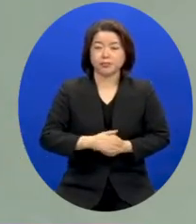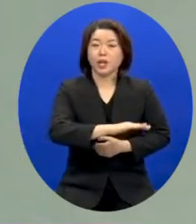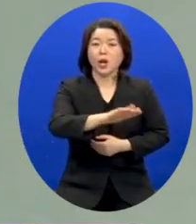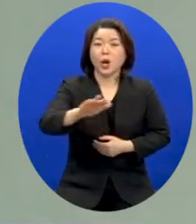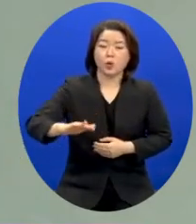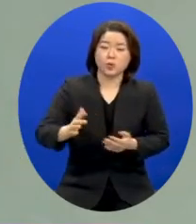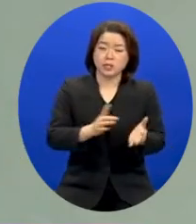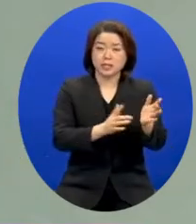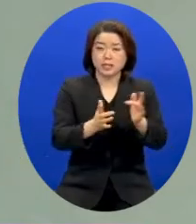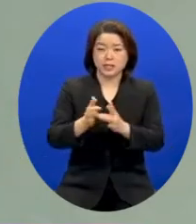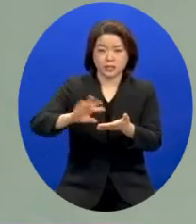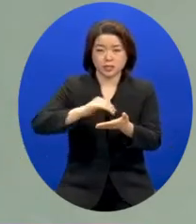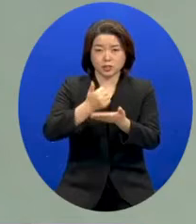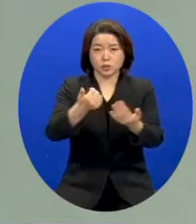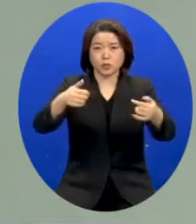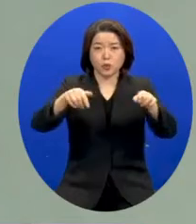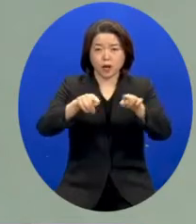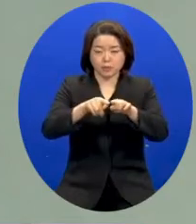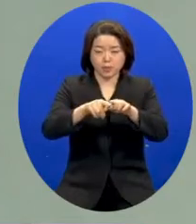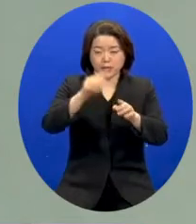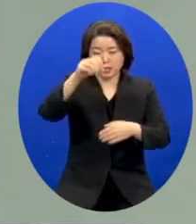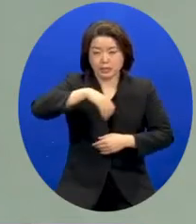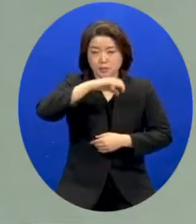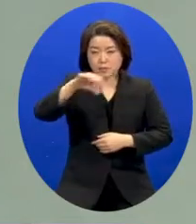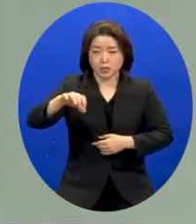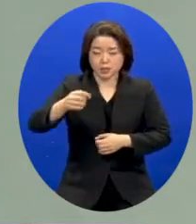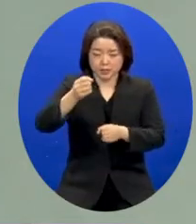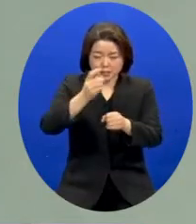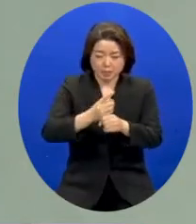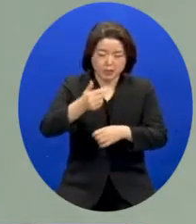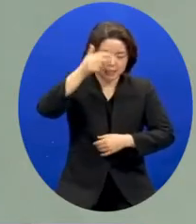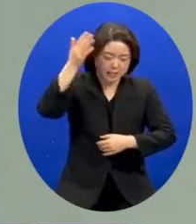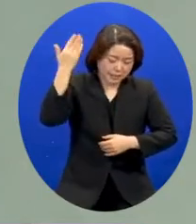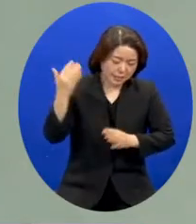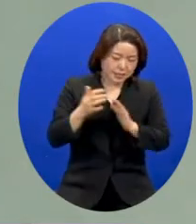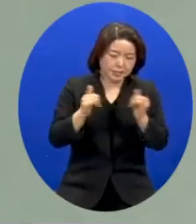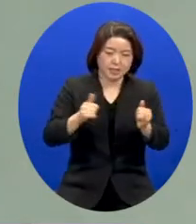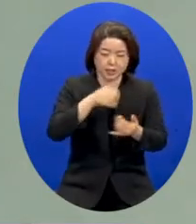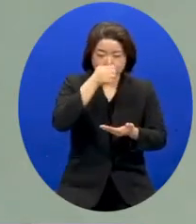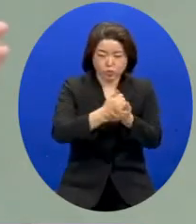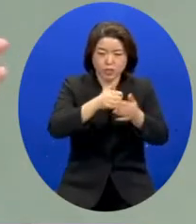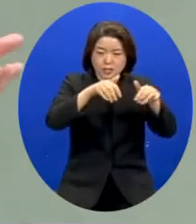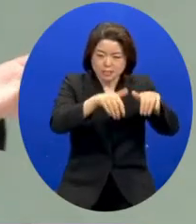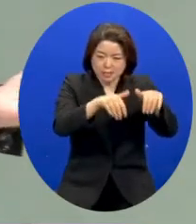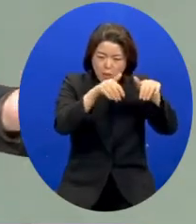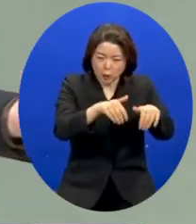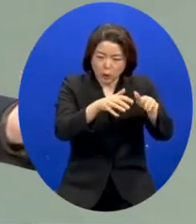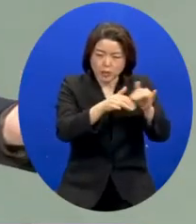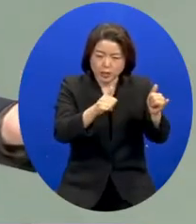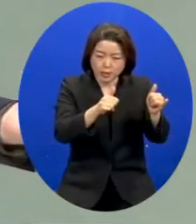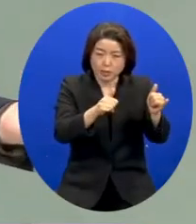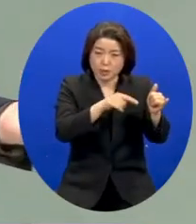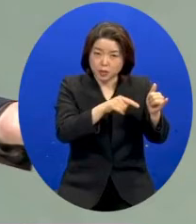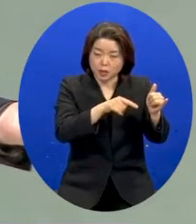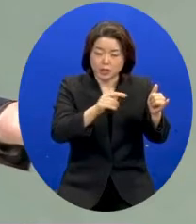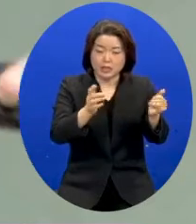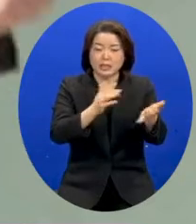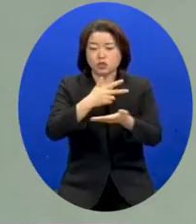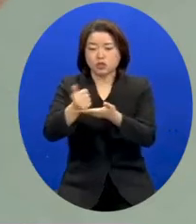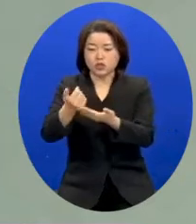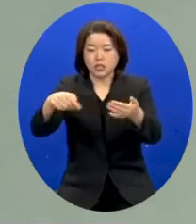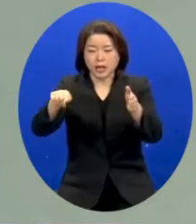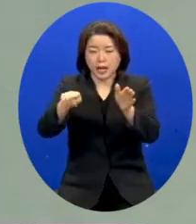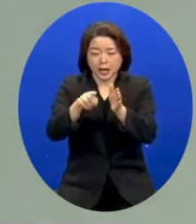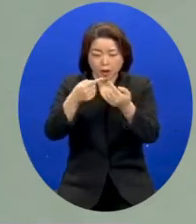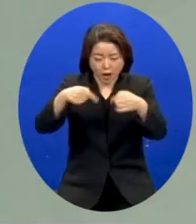우리는 예수 그리스도와 함께 십자가에서 이미 우리 옛사람, 죄의 종노릇을 하던 옛사람은 예수님과 함께 죽었어요.